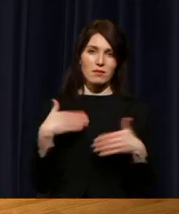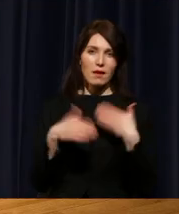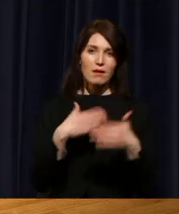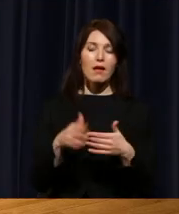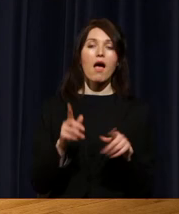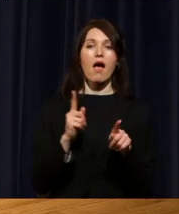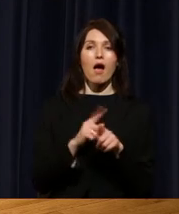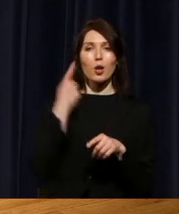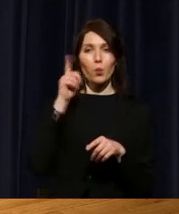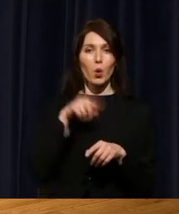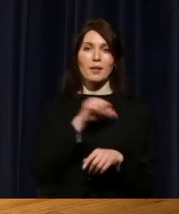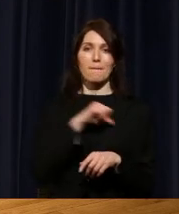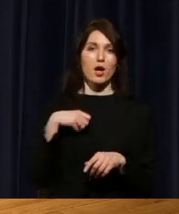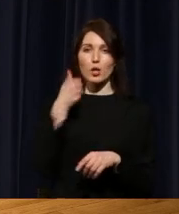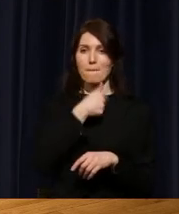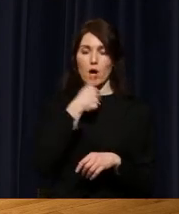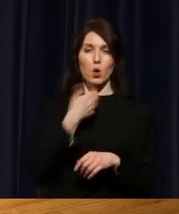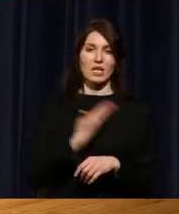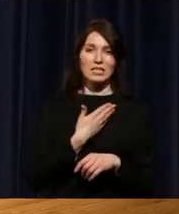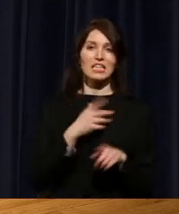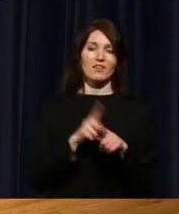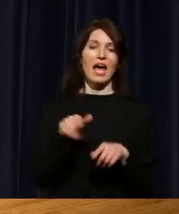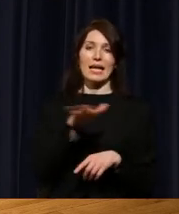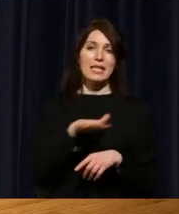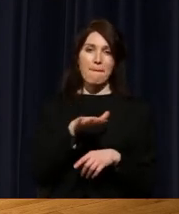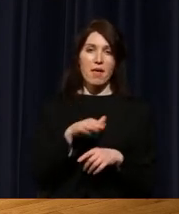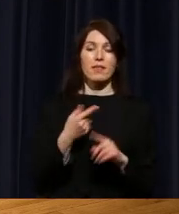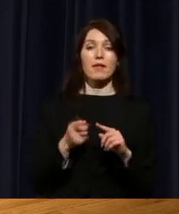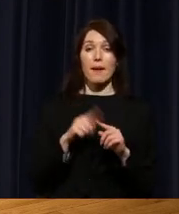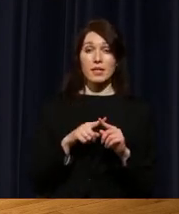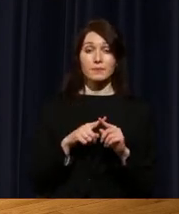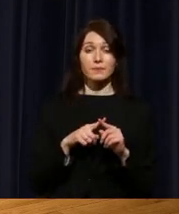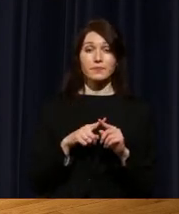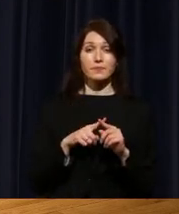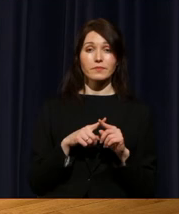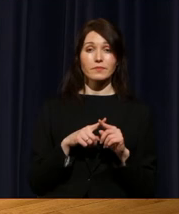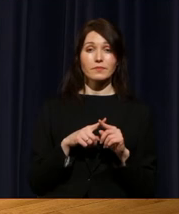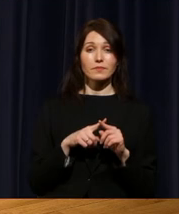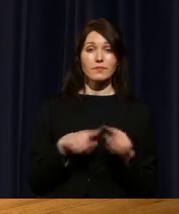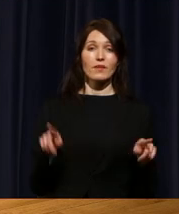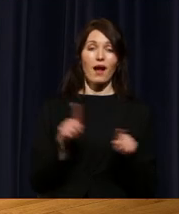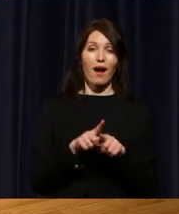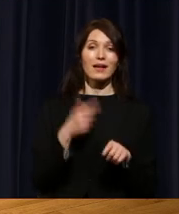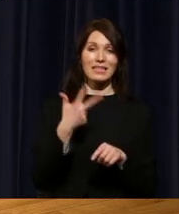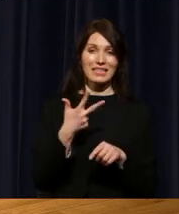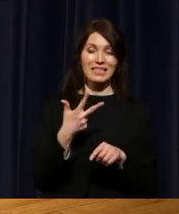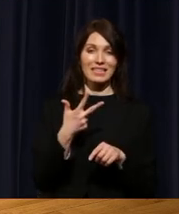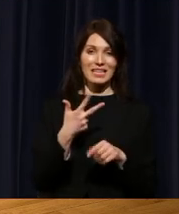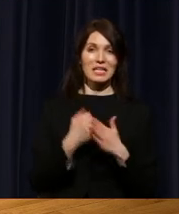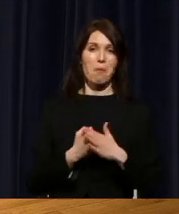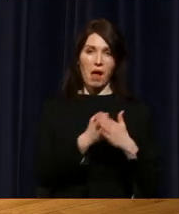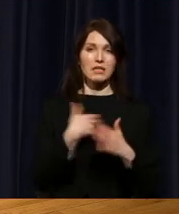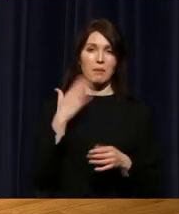plusams, protams, arī tā personīgā dzīve un ģimene. Tad līdz ar to, nu, tiem arī tiem trīs vaļiem ir jābūt